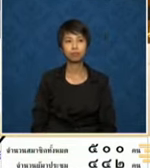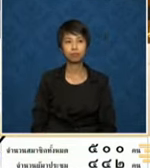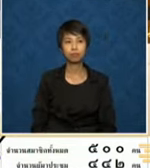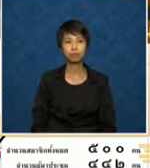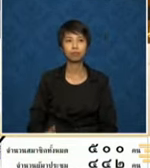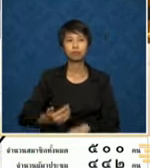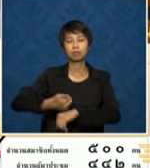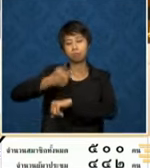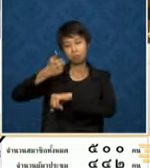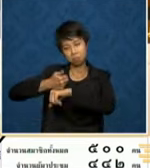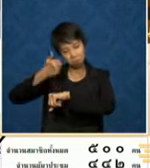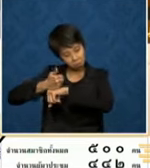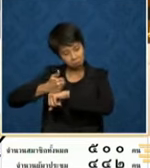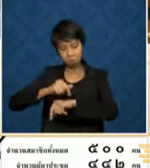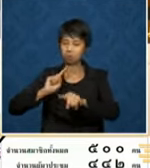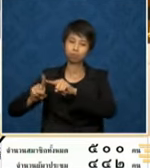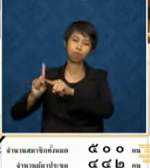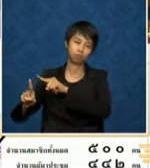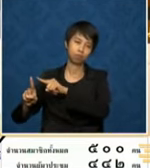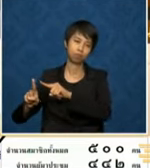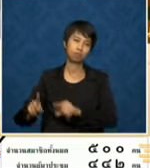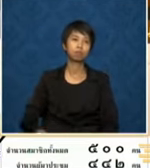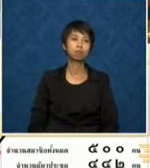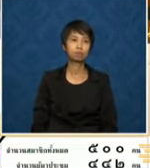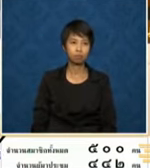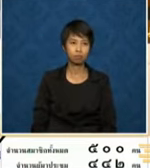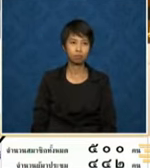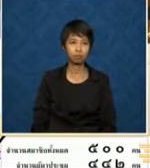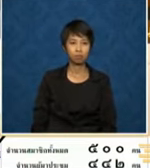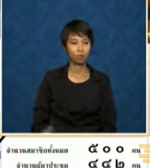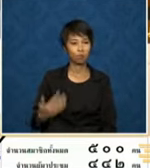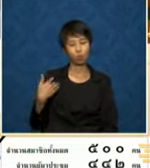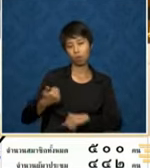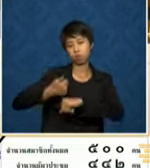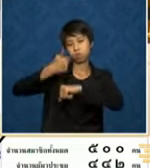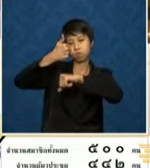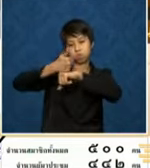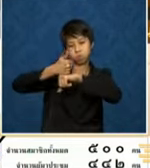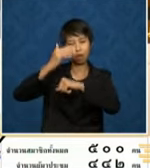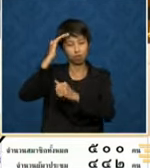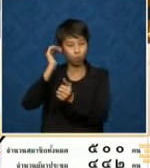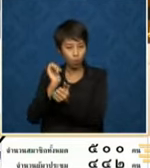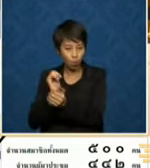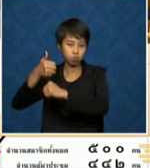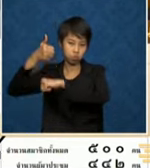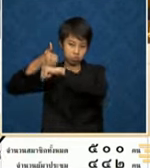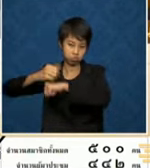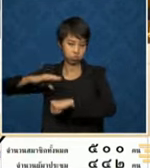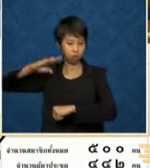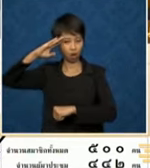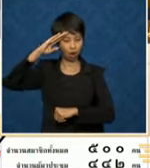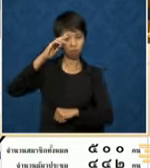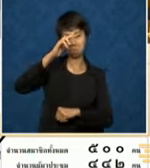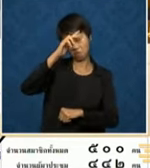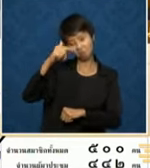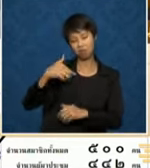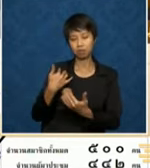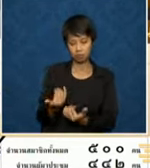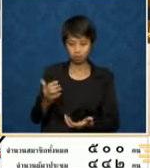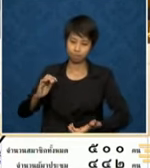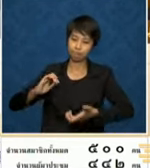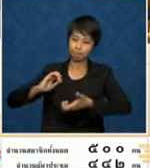ผบ.ทบ.ผบ.สูงสุดและผบ.ทล.ผบ.ตร.กำชับว่าจะต้องร่วมมือกับ